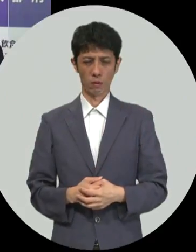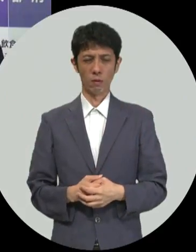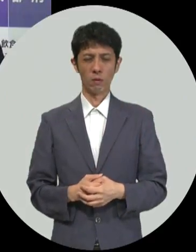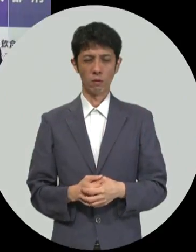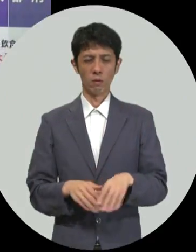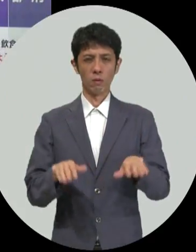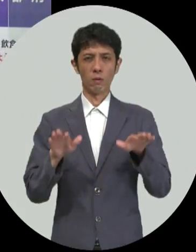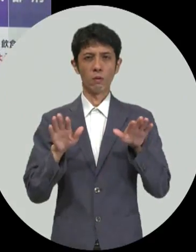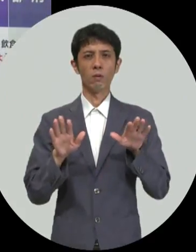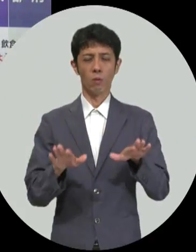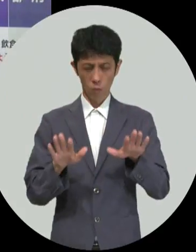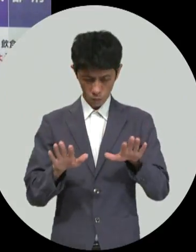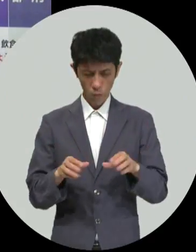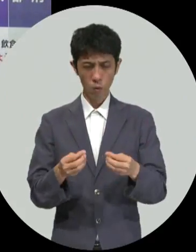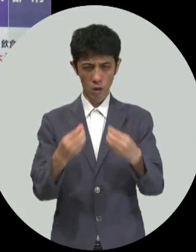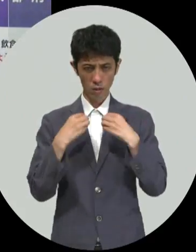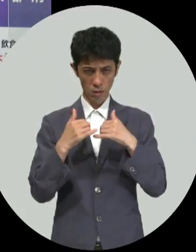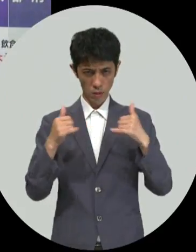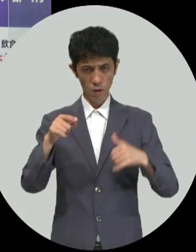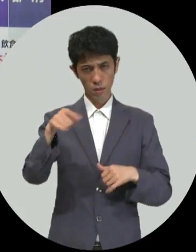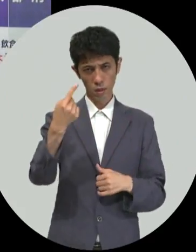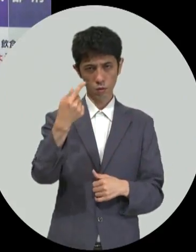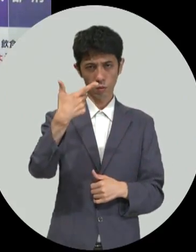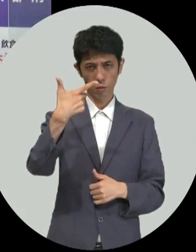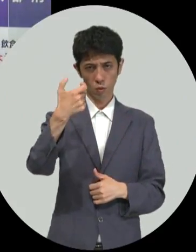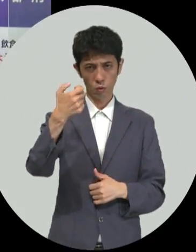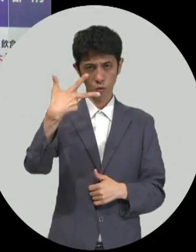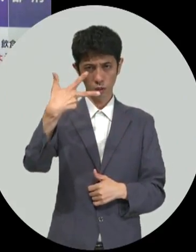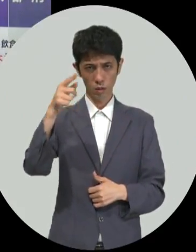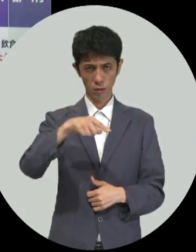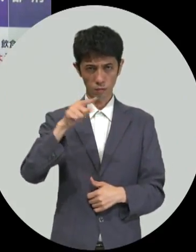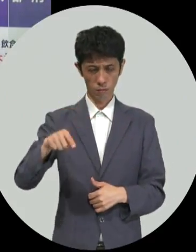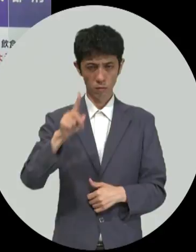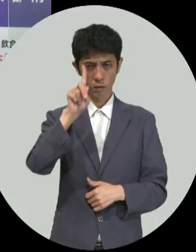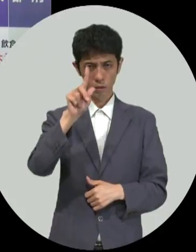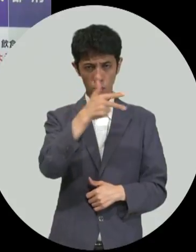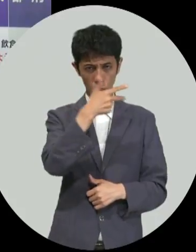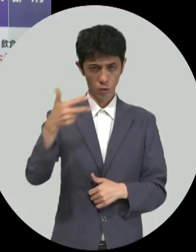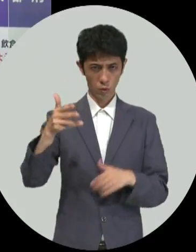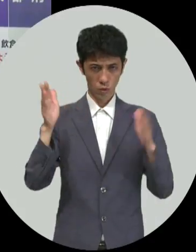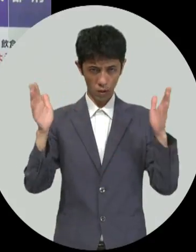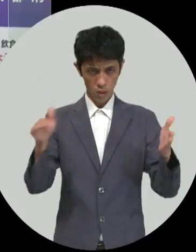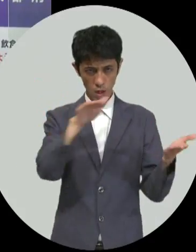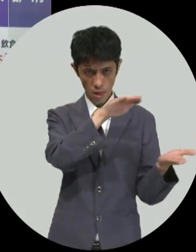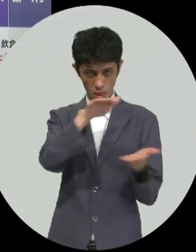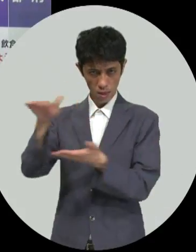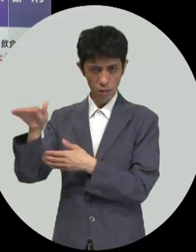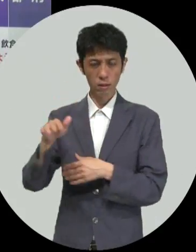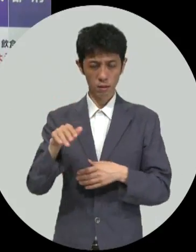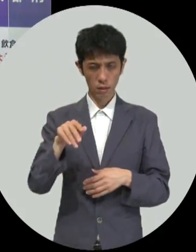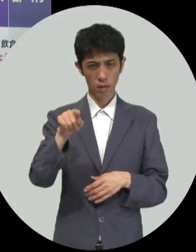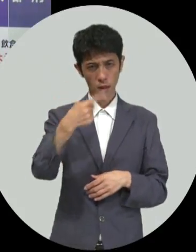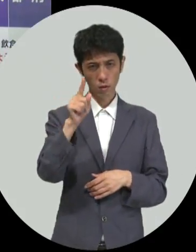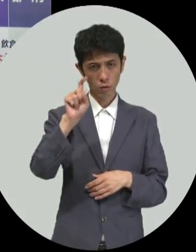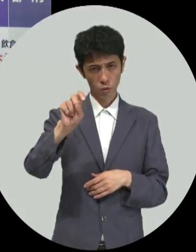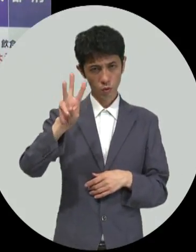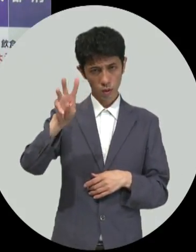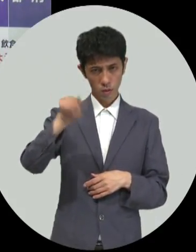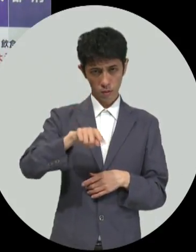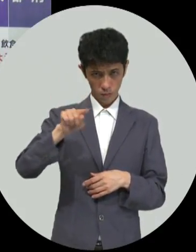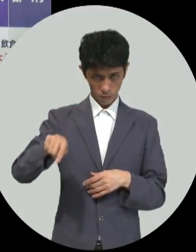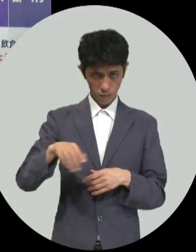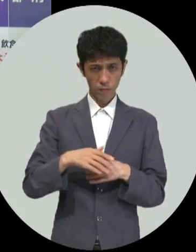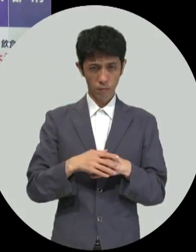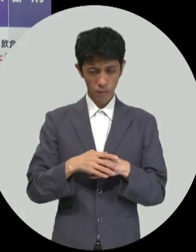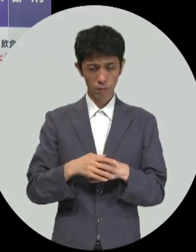本日の感染者167名、1週間の平均いたしますと113人ということで、前週比